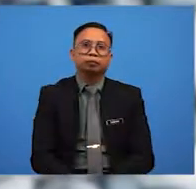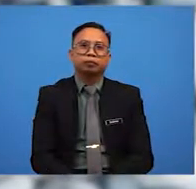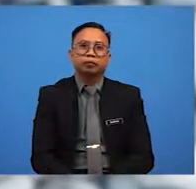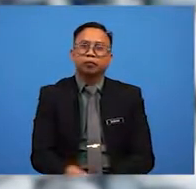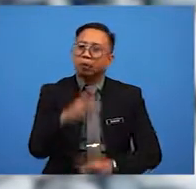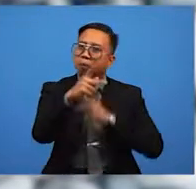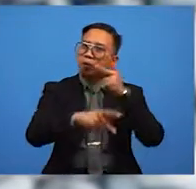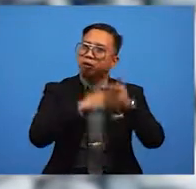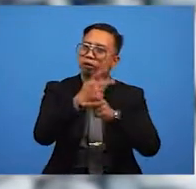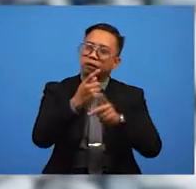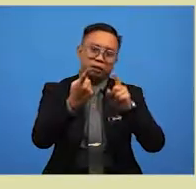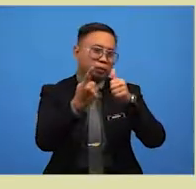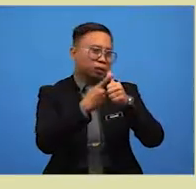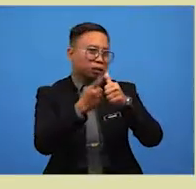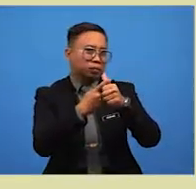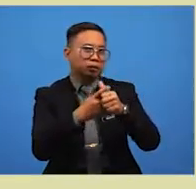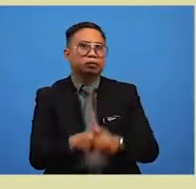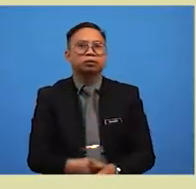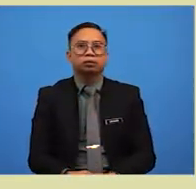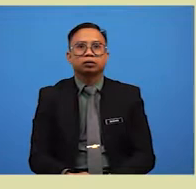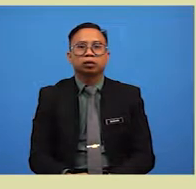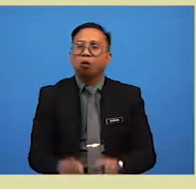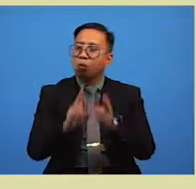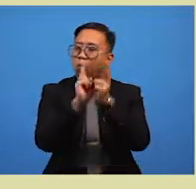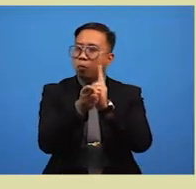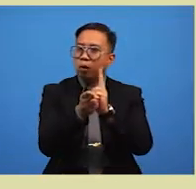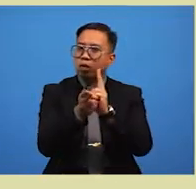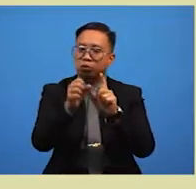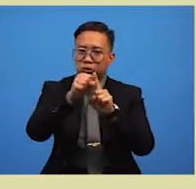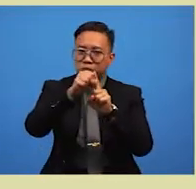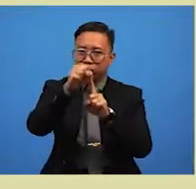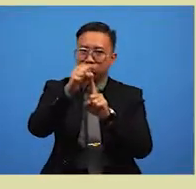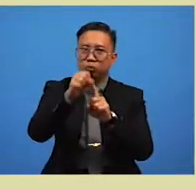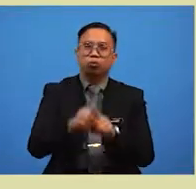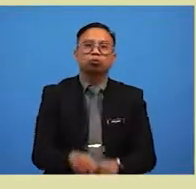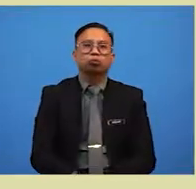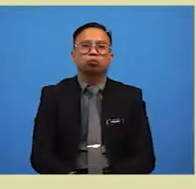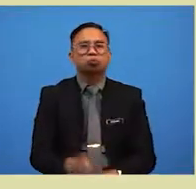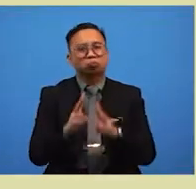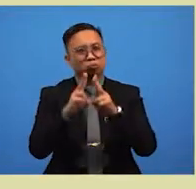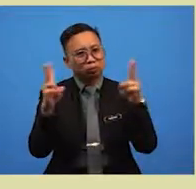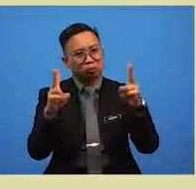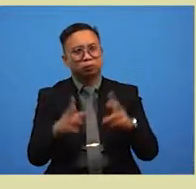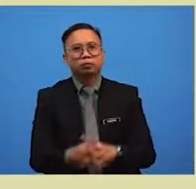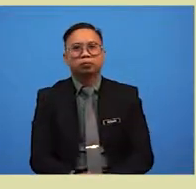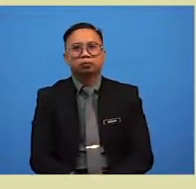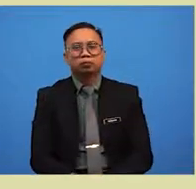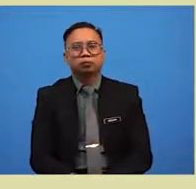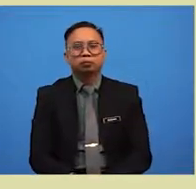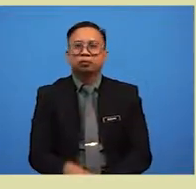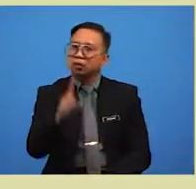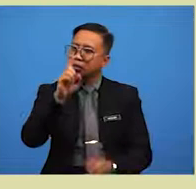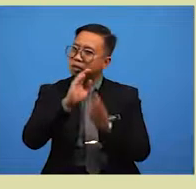Proses lulu hawa fizikal yang pertama ialah proses perubahan suhu ekstrim. Proses ini berlaku di